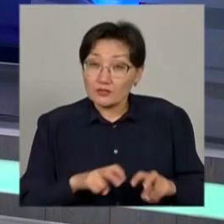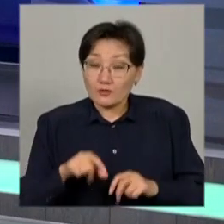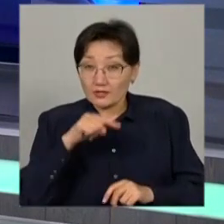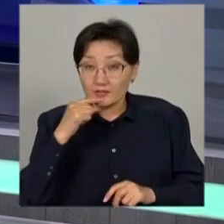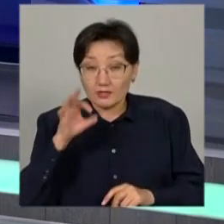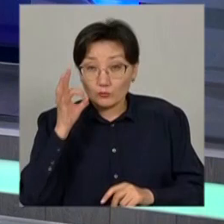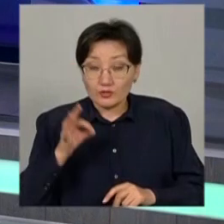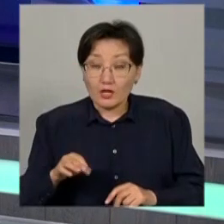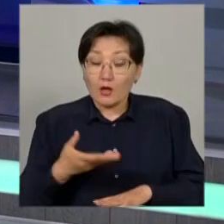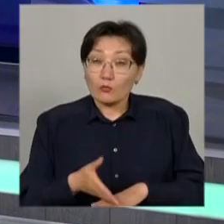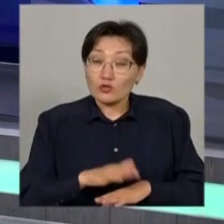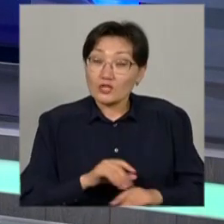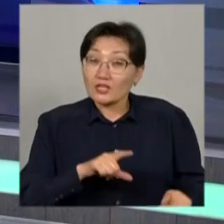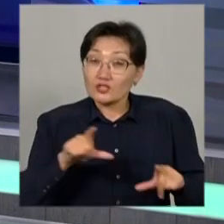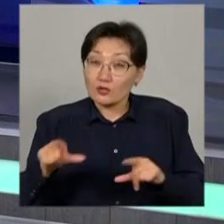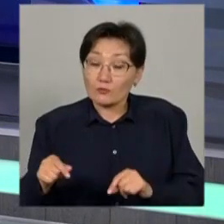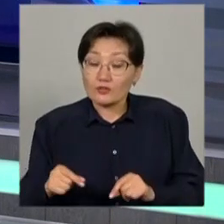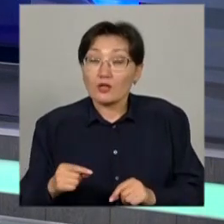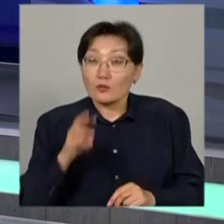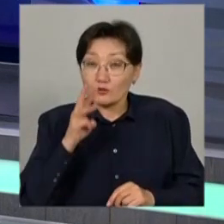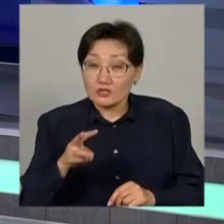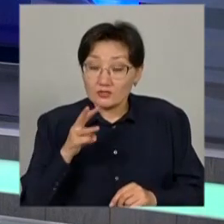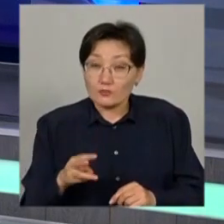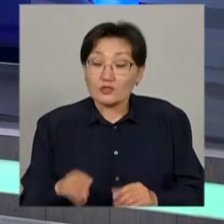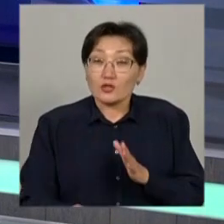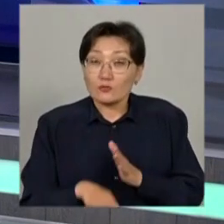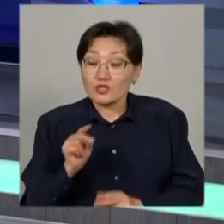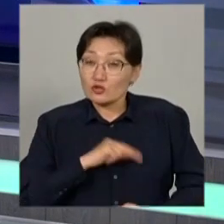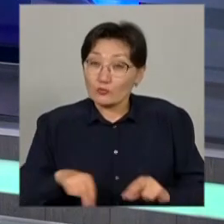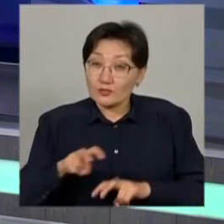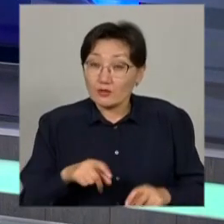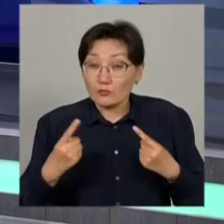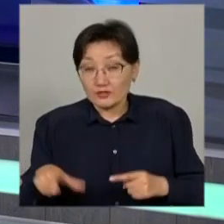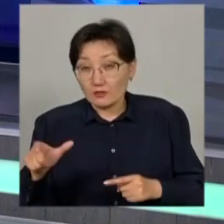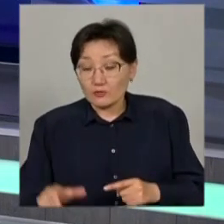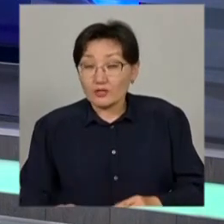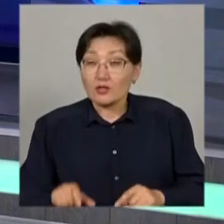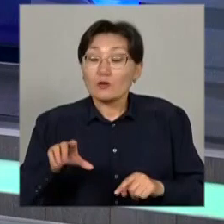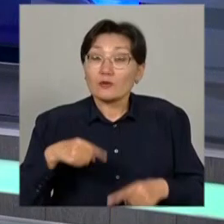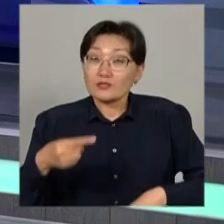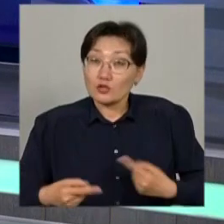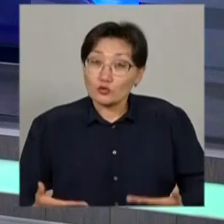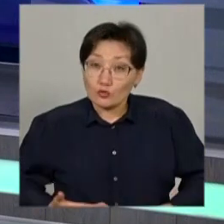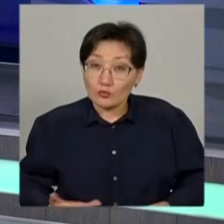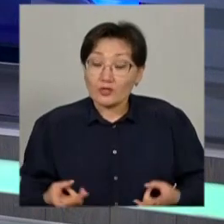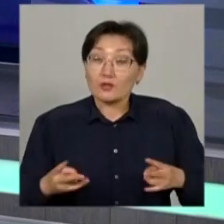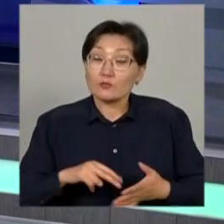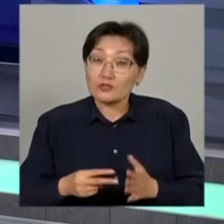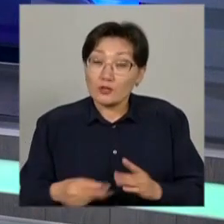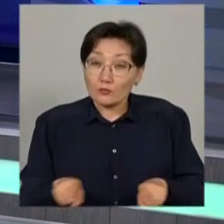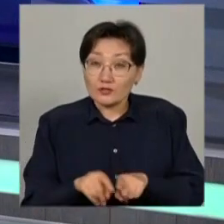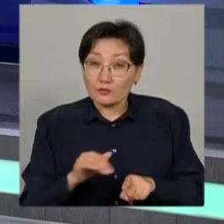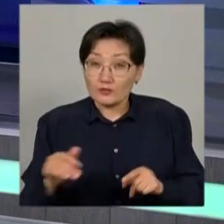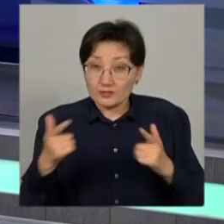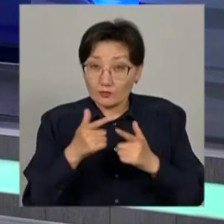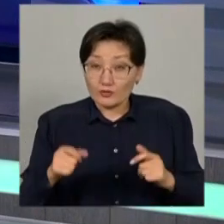Ресей, Германия, Польшаға кеткен. Бірі жалақы жақсы деп жұмыс іздесе, енді бірі тұрақтап қалуды мақсат еткендер. Мұндай ресми деректі